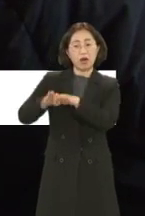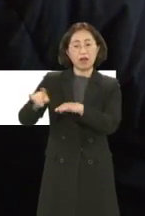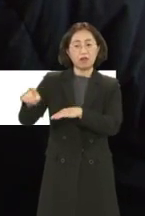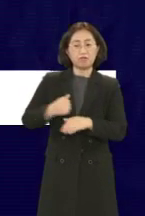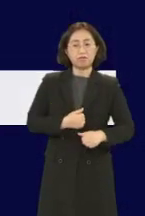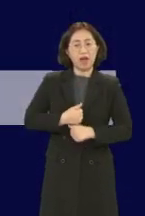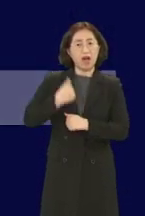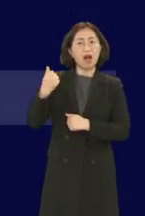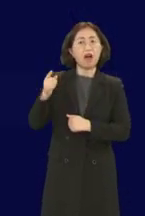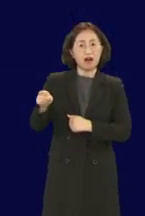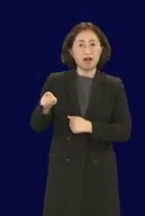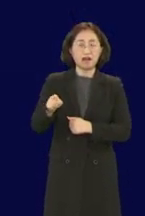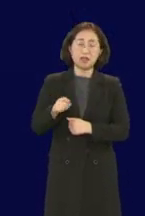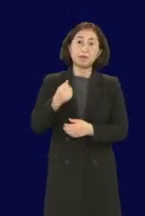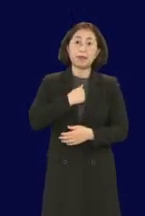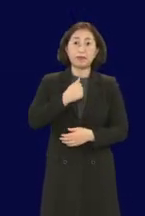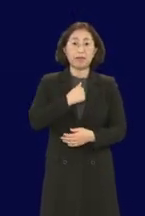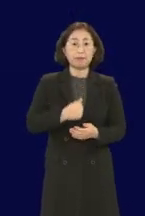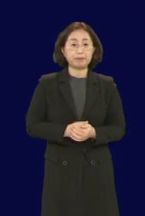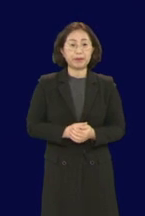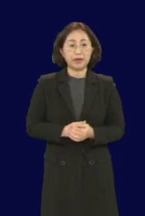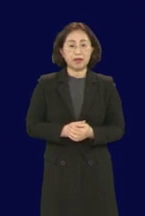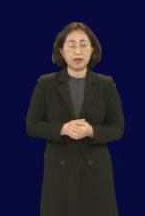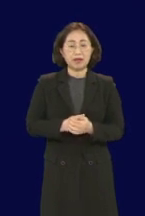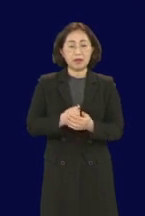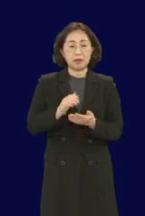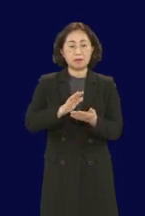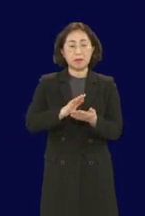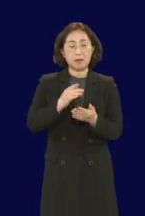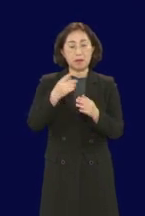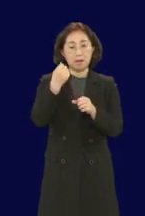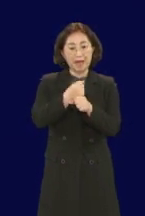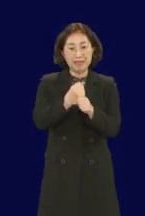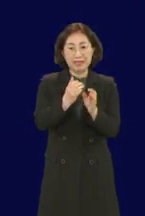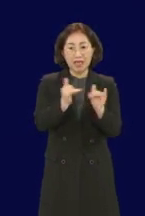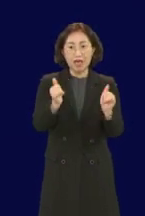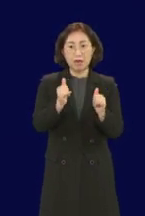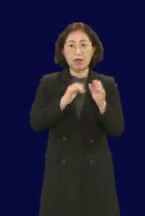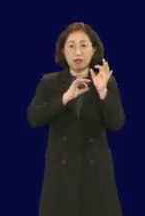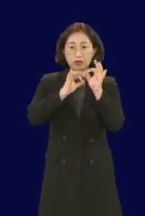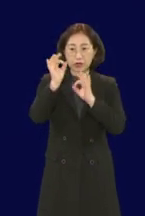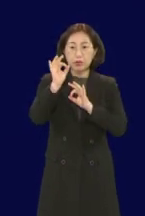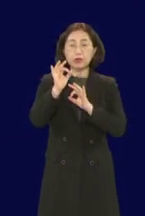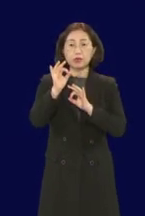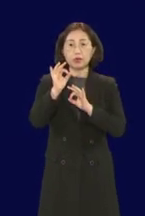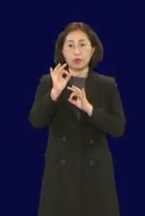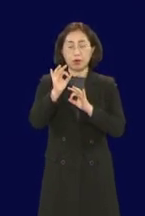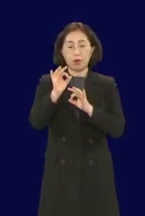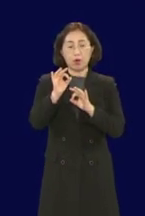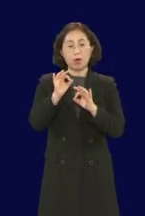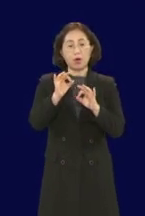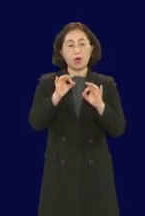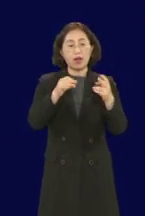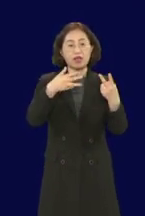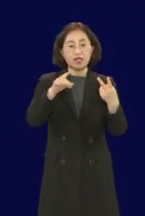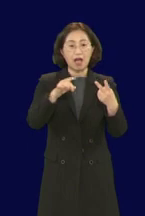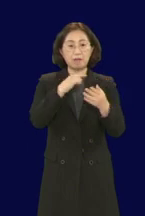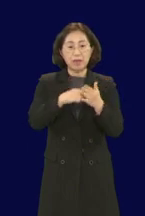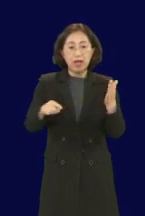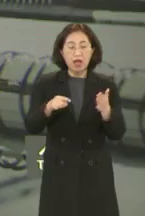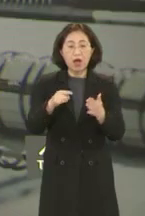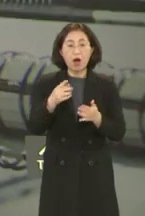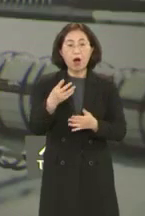아닌가. 국토부는 개발자의 실수로 일어난 사고로 정확한 피해 인원과 2차 피해 여부 등은 조사 중이라며 말을